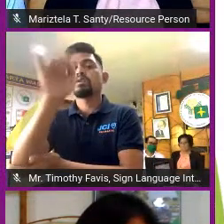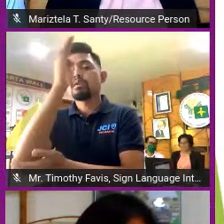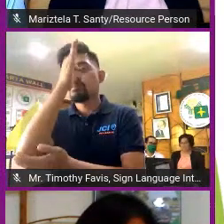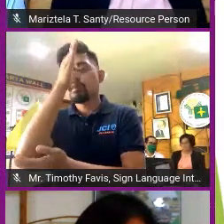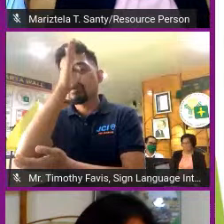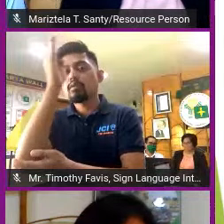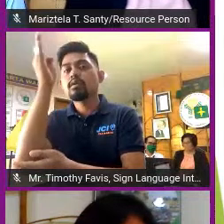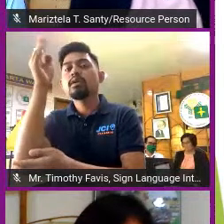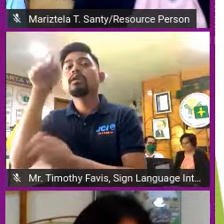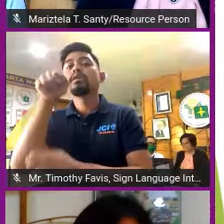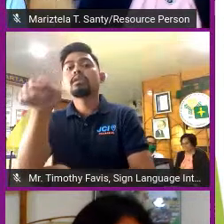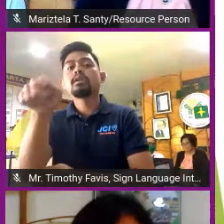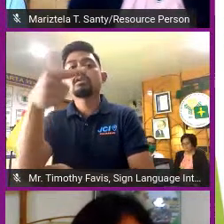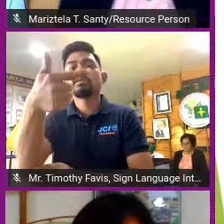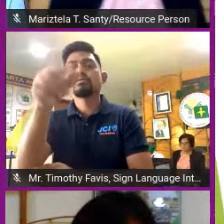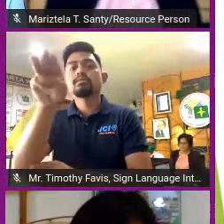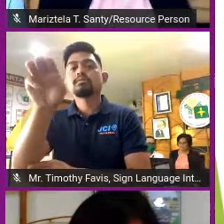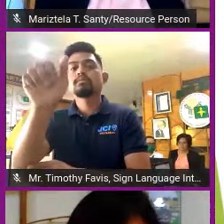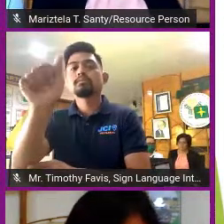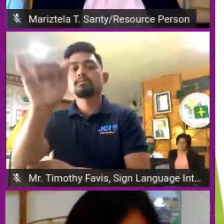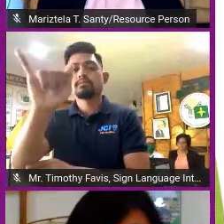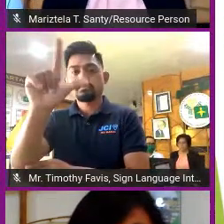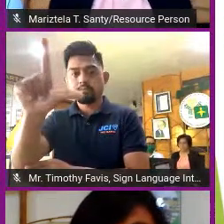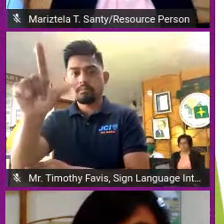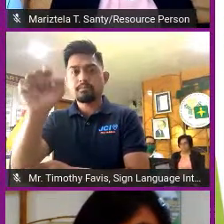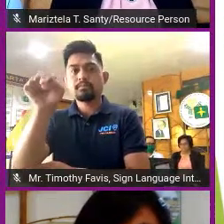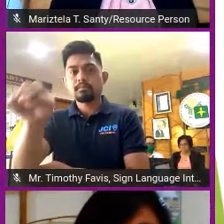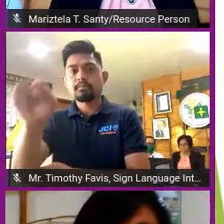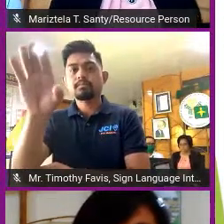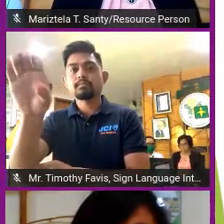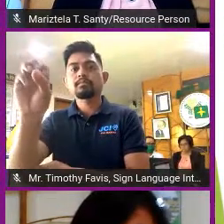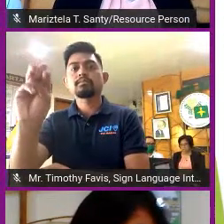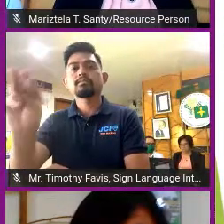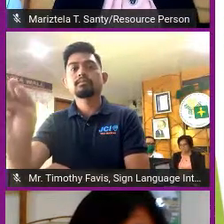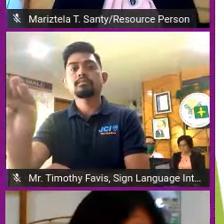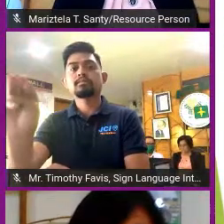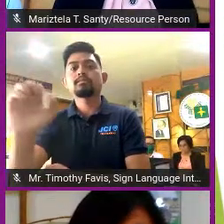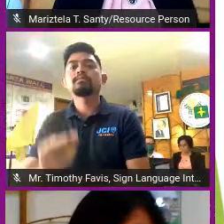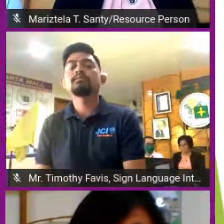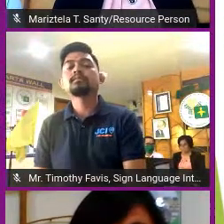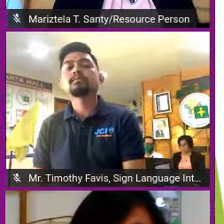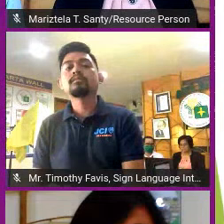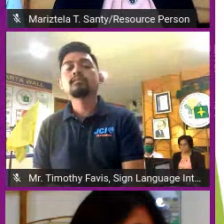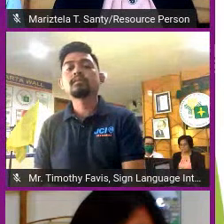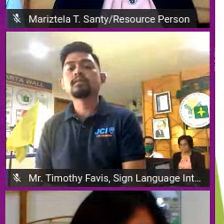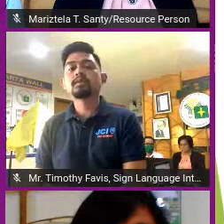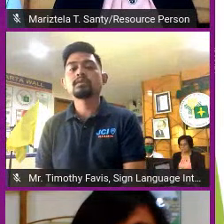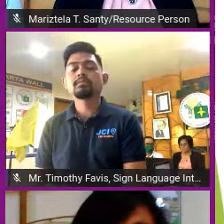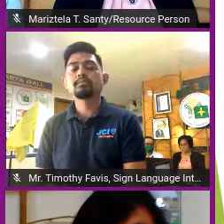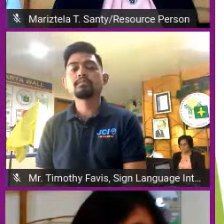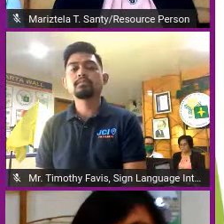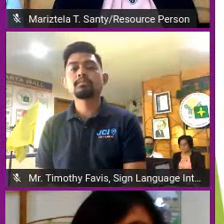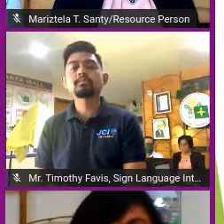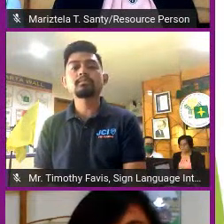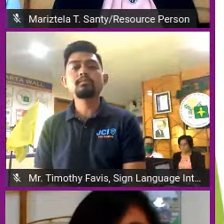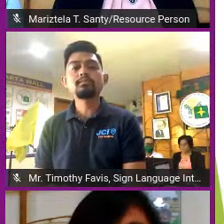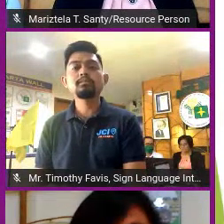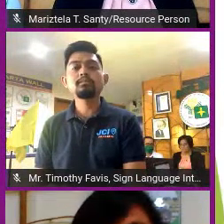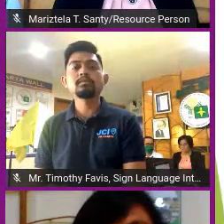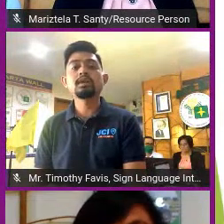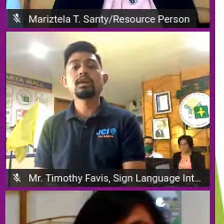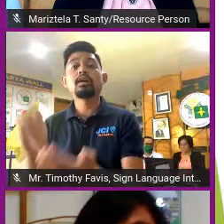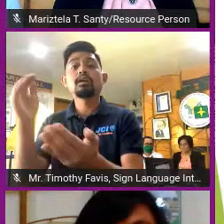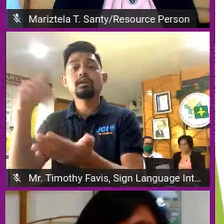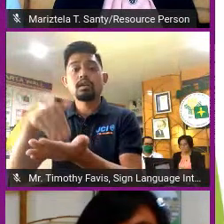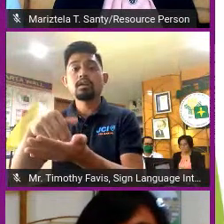atibcall.gmail.com. So, meaning po, pag na-receive na po namin yung inyong participants info and TNA, na magsisend